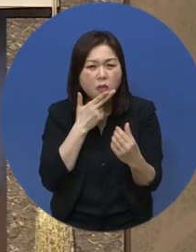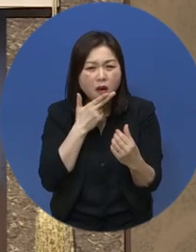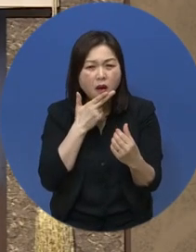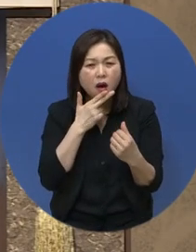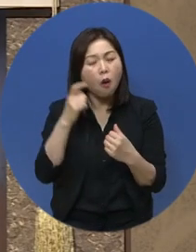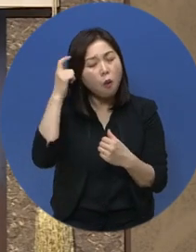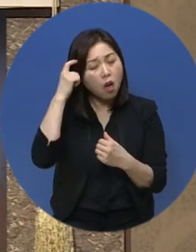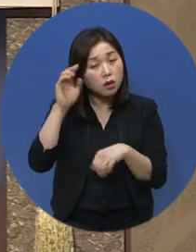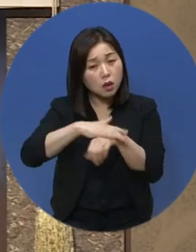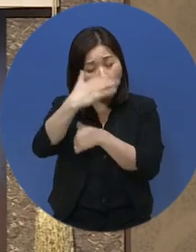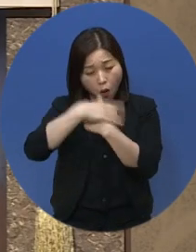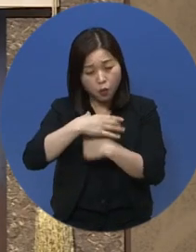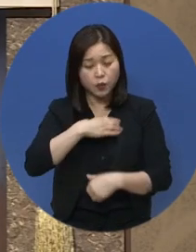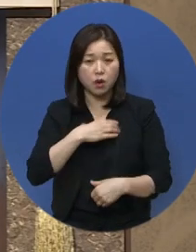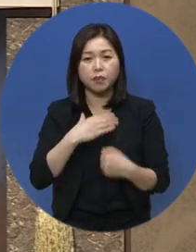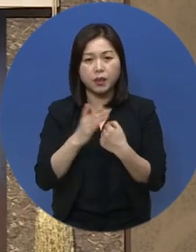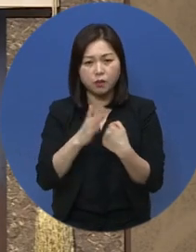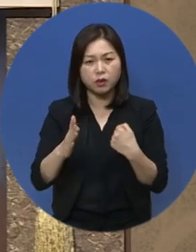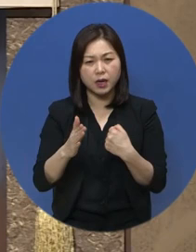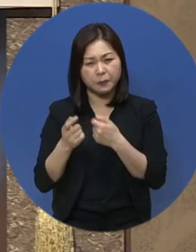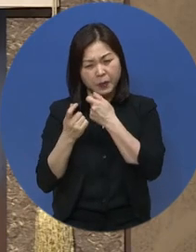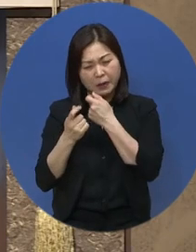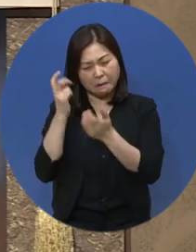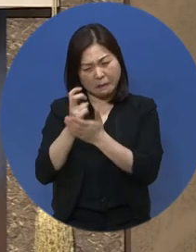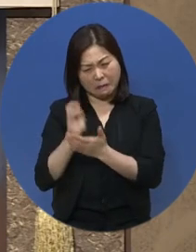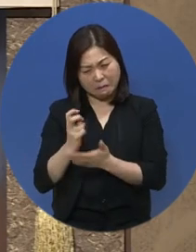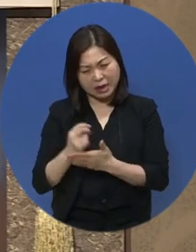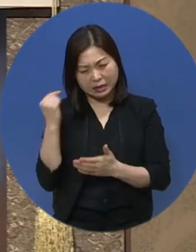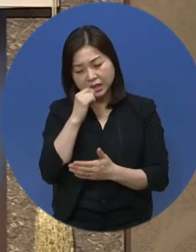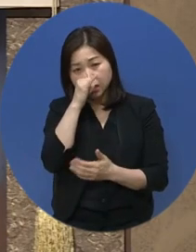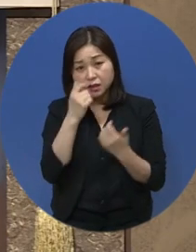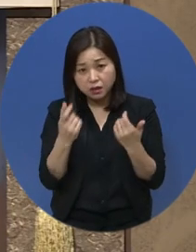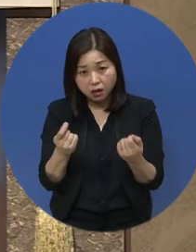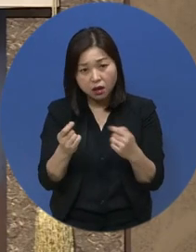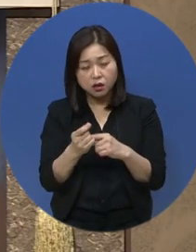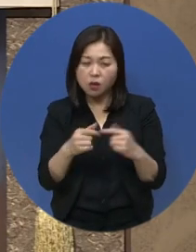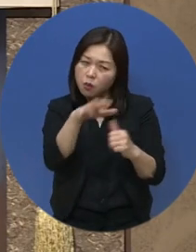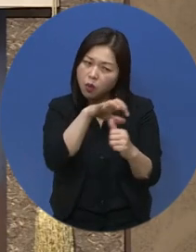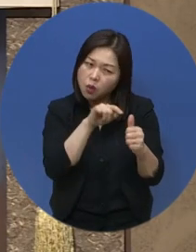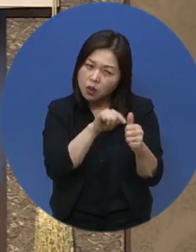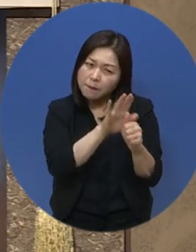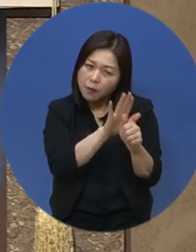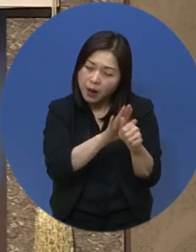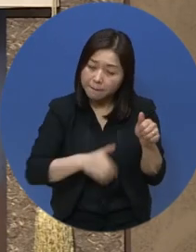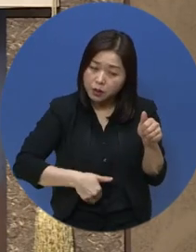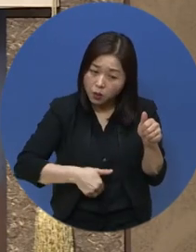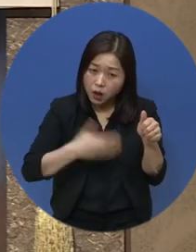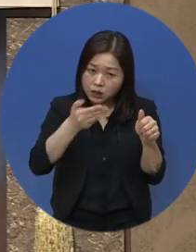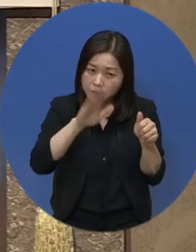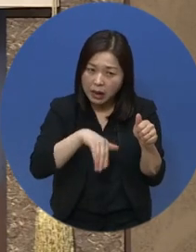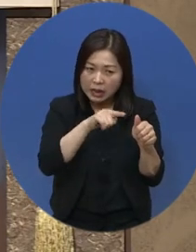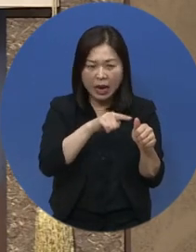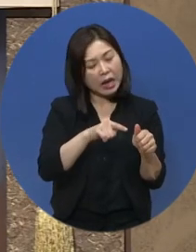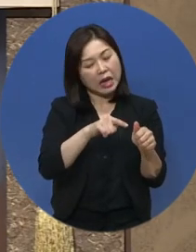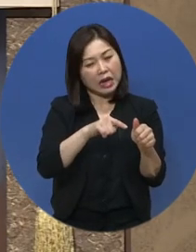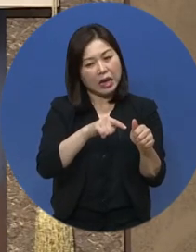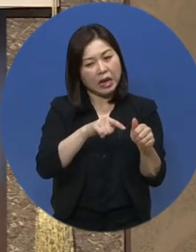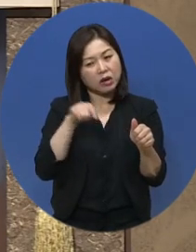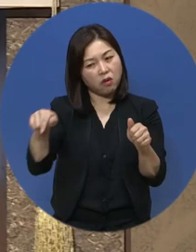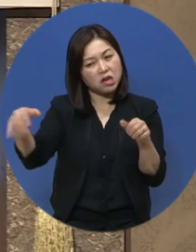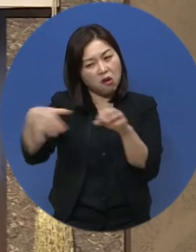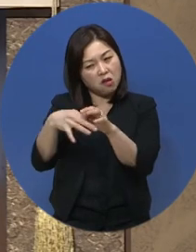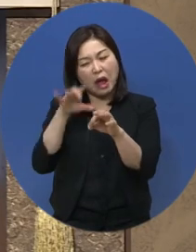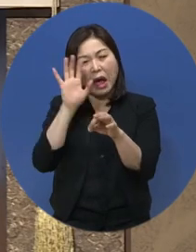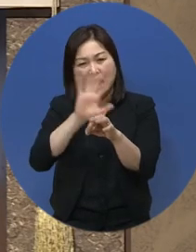있기 때문에 보수적으로 판단하다 보니까 돌봄의 필요성이 있어도 못하게 되는 경우가 있는데 우리 MC님